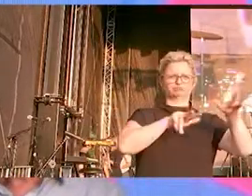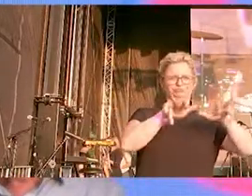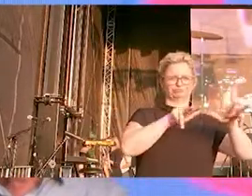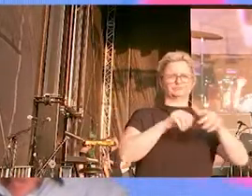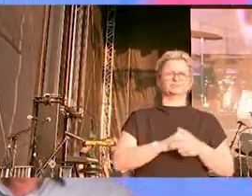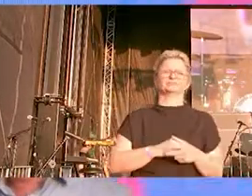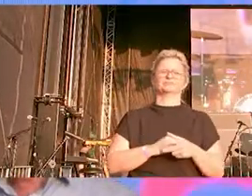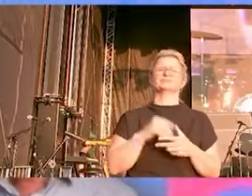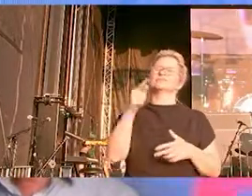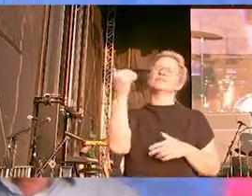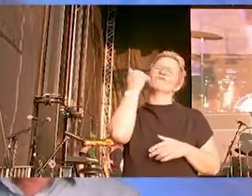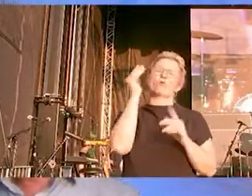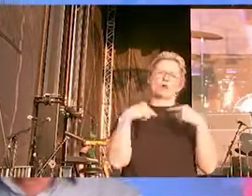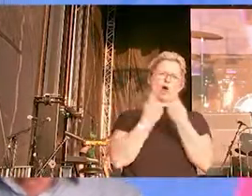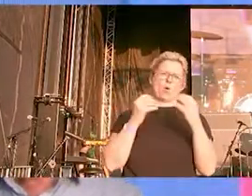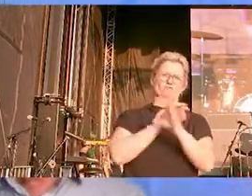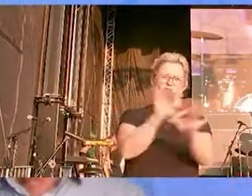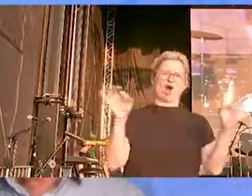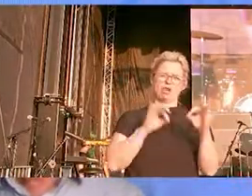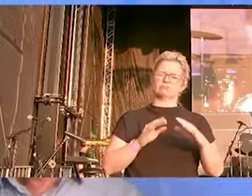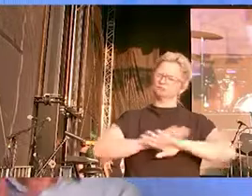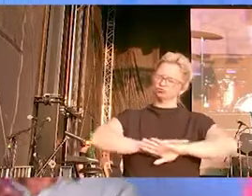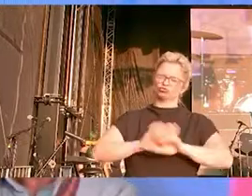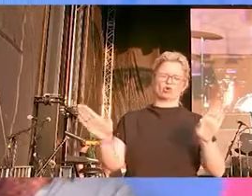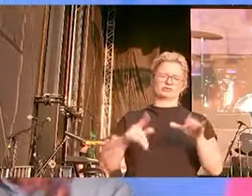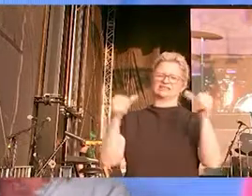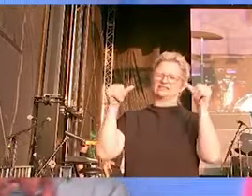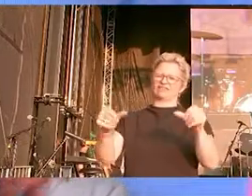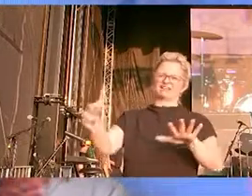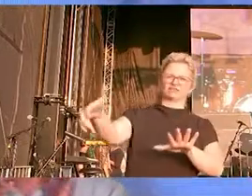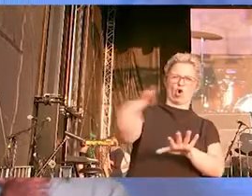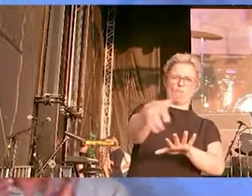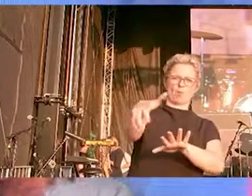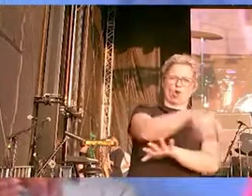Leistbarer Wohnraum für alle. Schluss mit Zwangsräumungen.